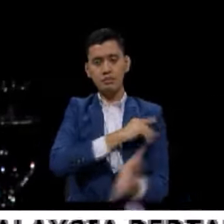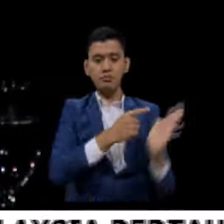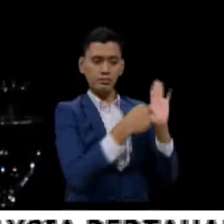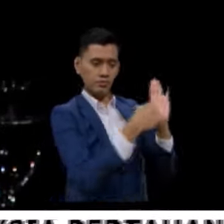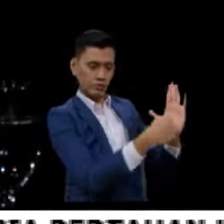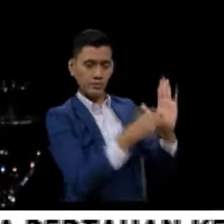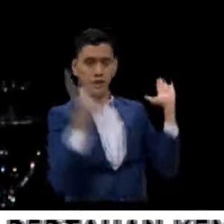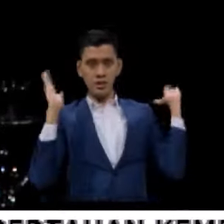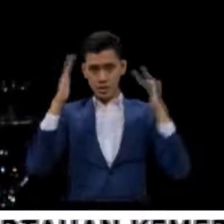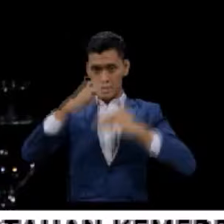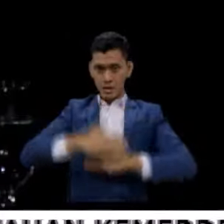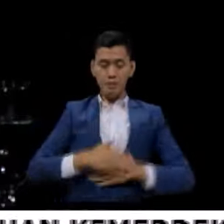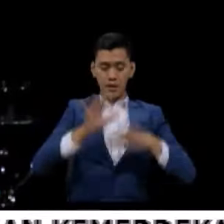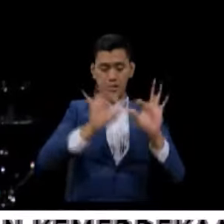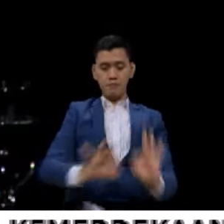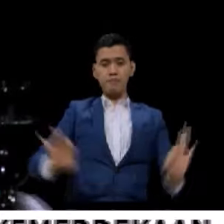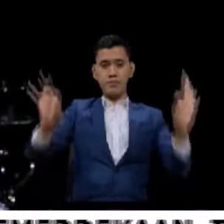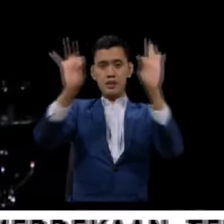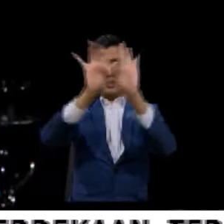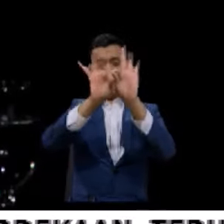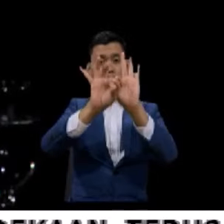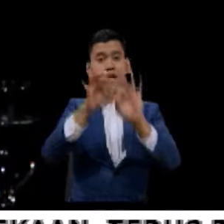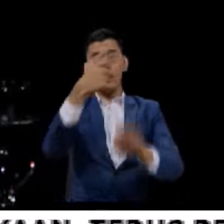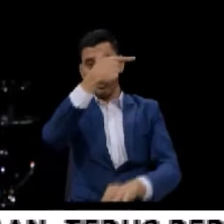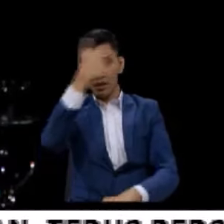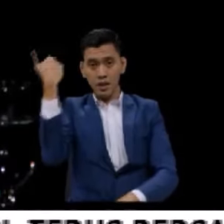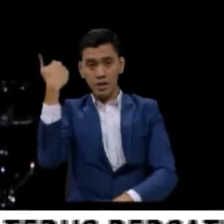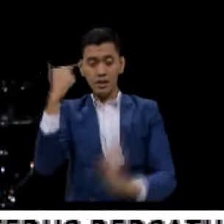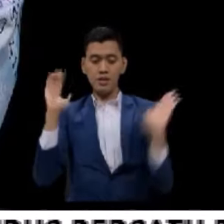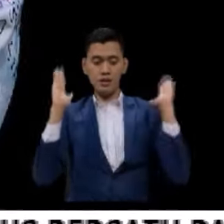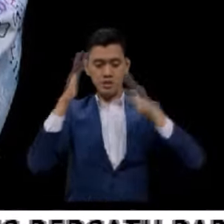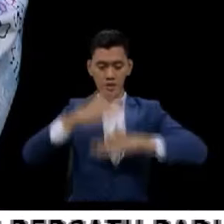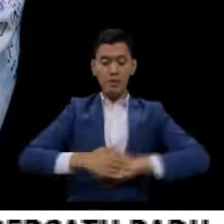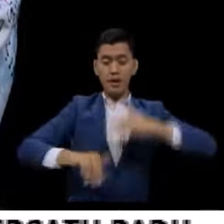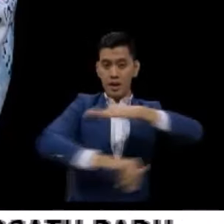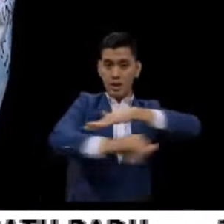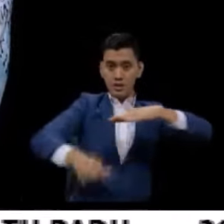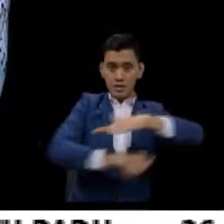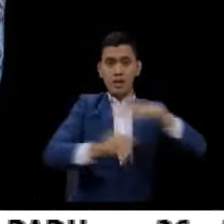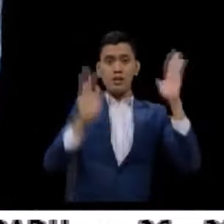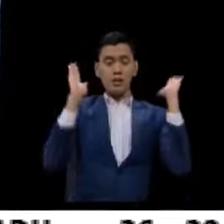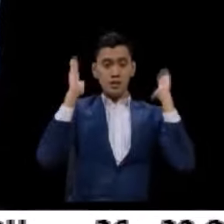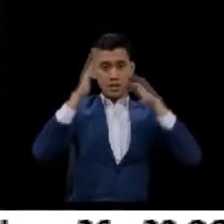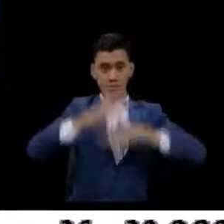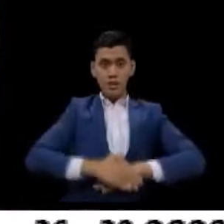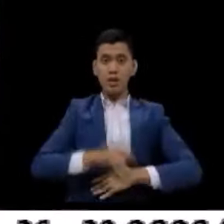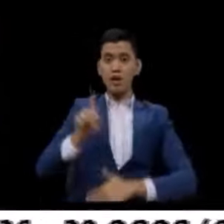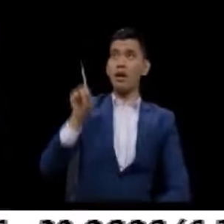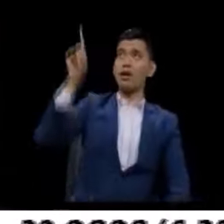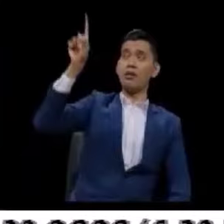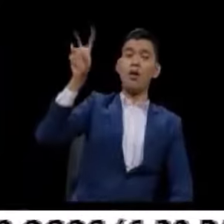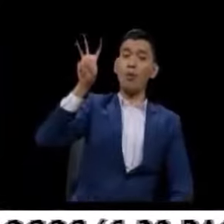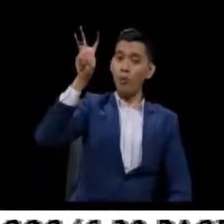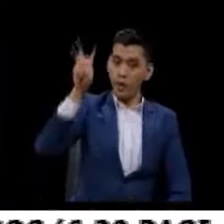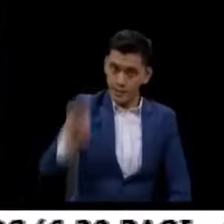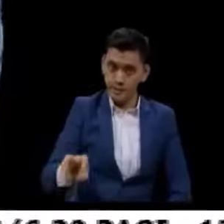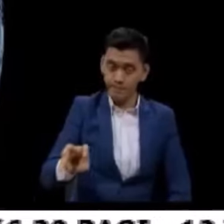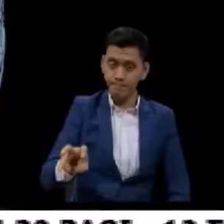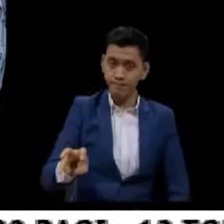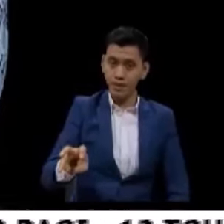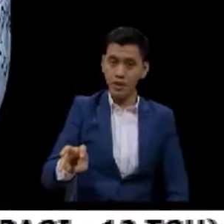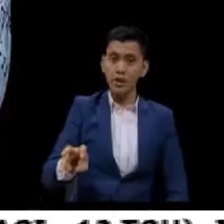menunjuk kepada shalat sebagai suatu solusi sementara shalatnya benar asas batu lah sholat ya Allah ta'ala wajibkan sederet